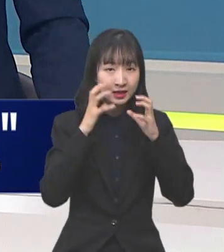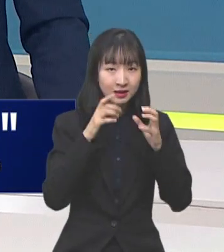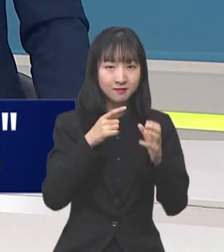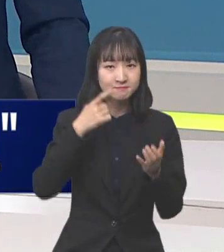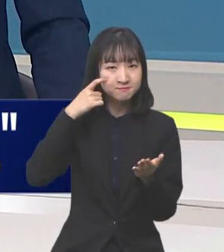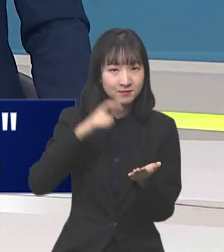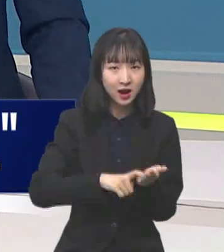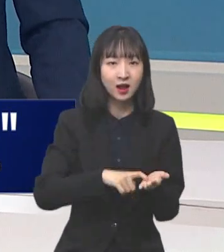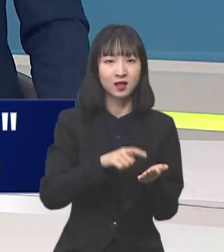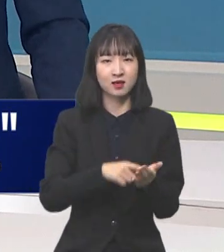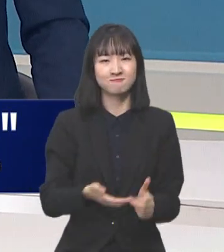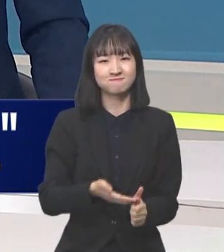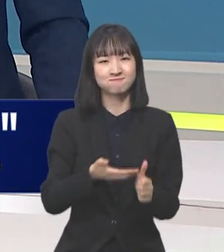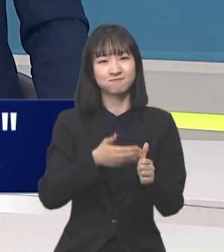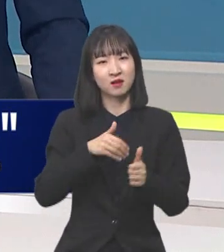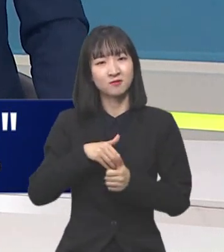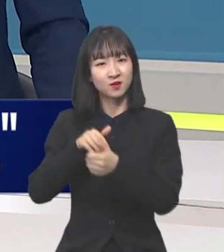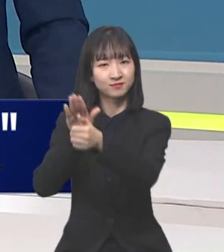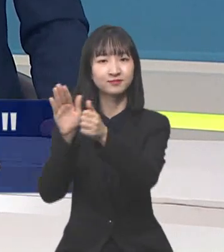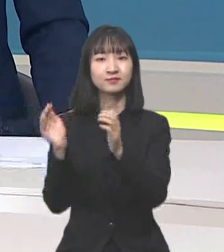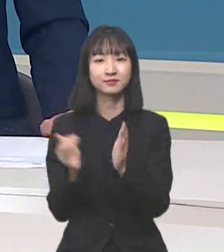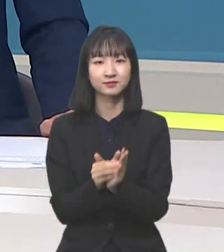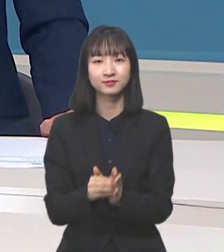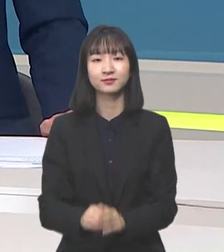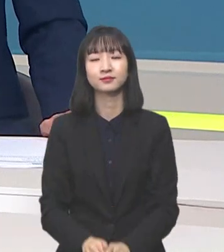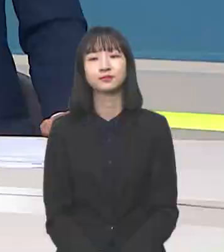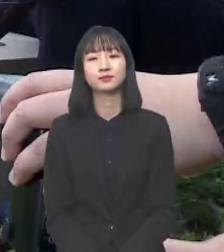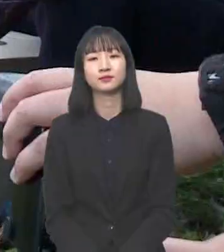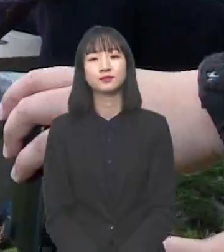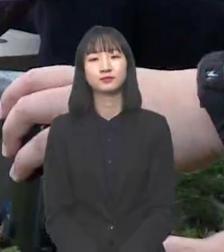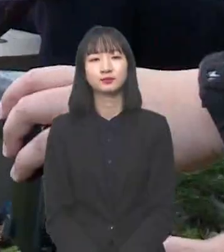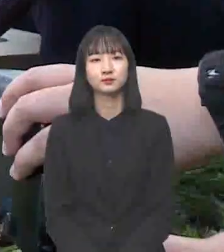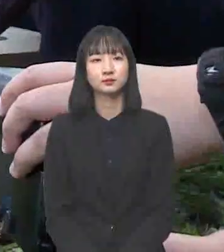터전을 찾아 떠났습니다 보도에 김지영 기잡니다